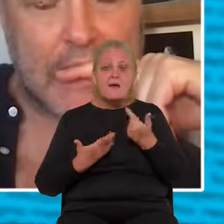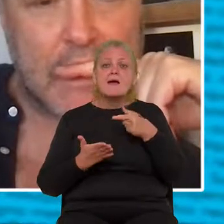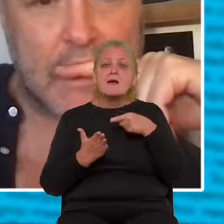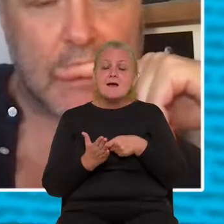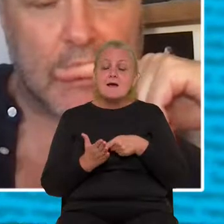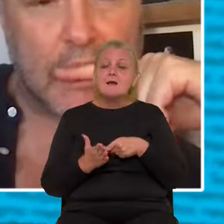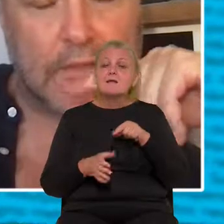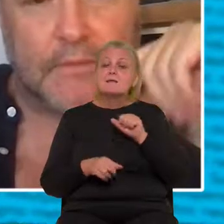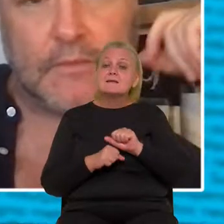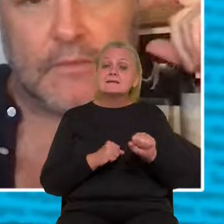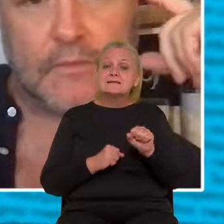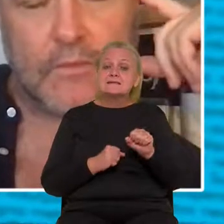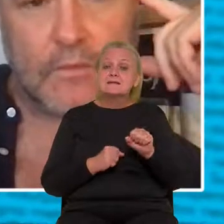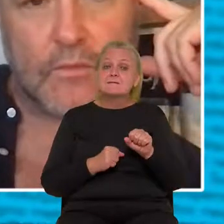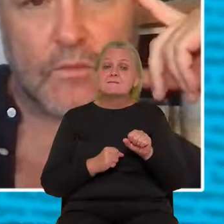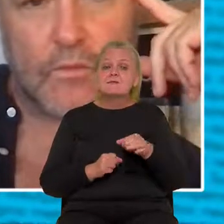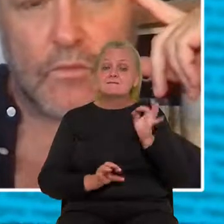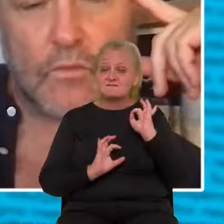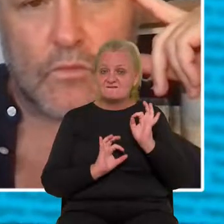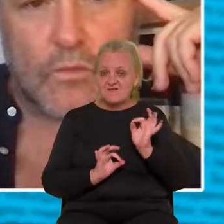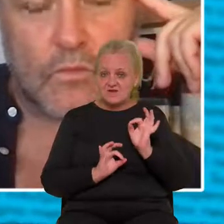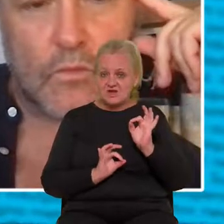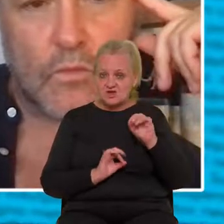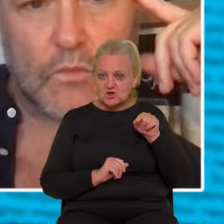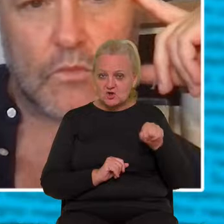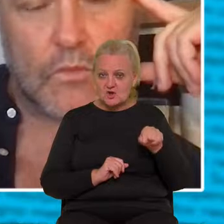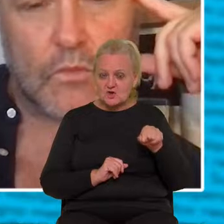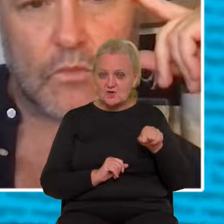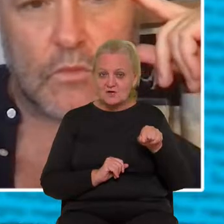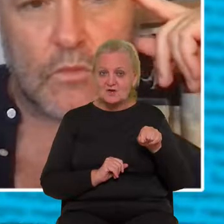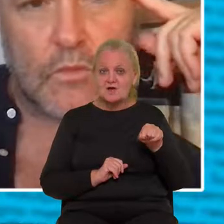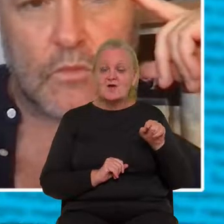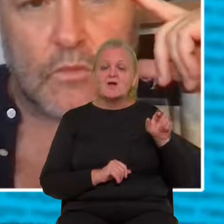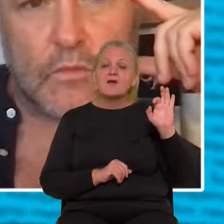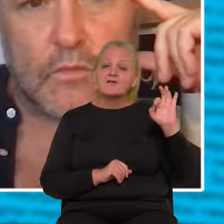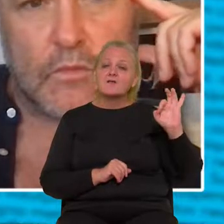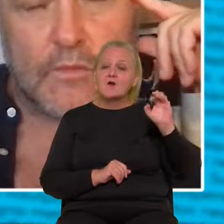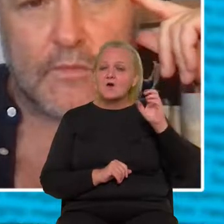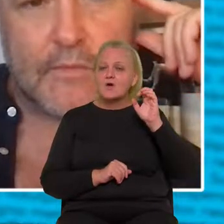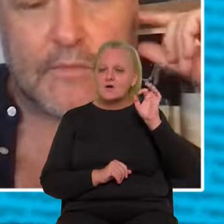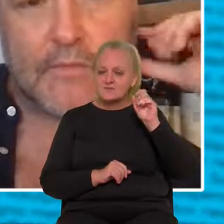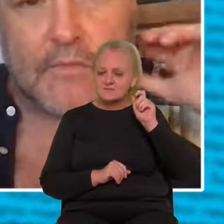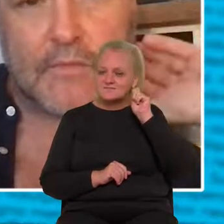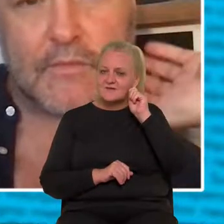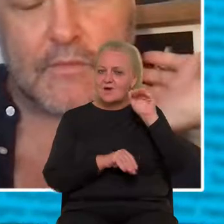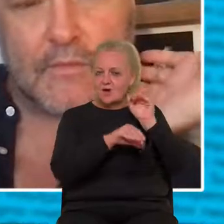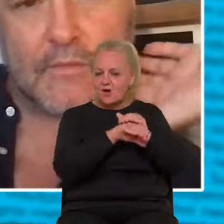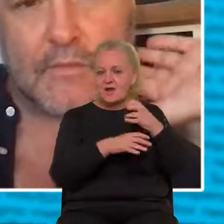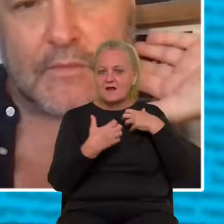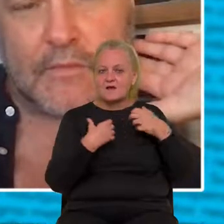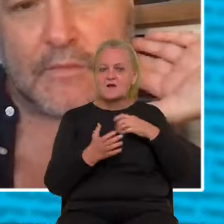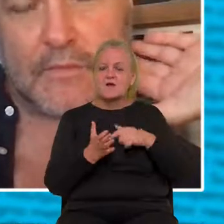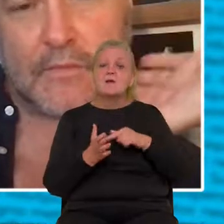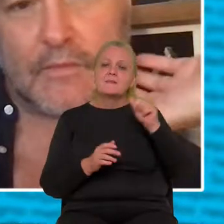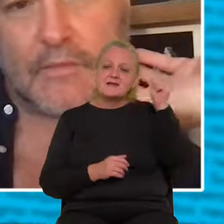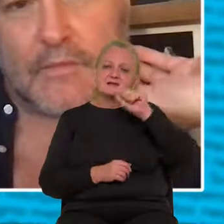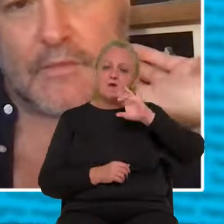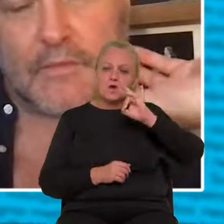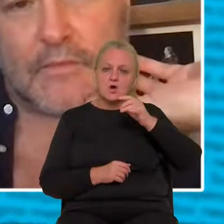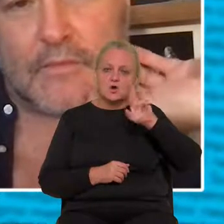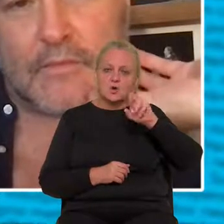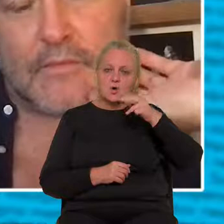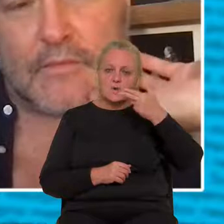taki rodzaj wina, który jego koleżanka artystka też robiła, który się nazywa Grona Gniewu,